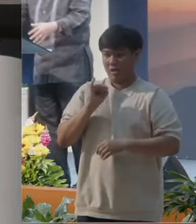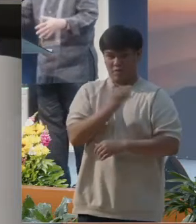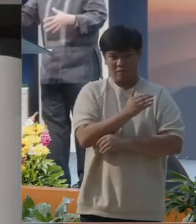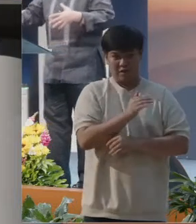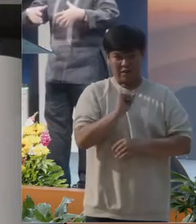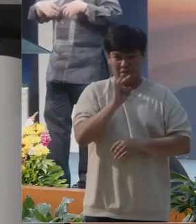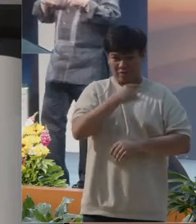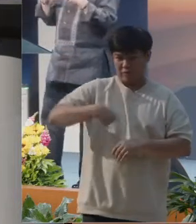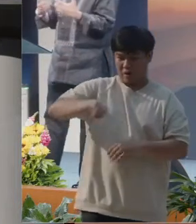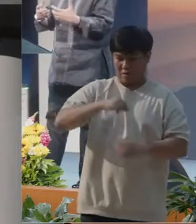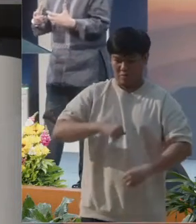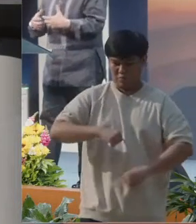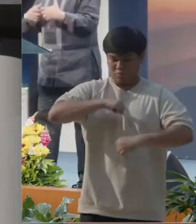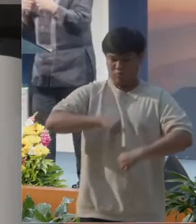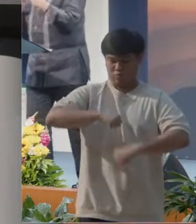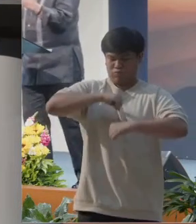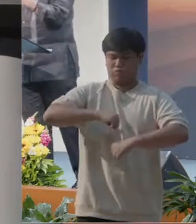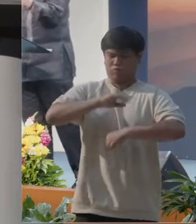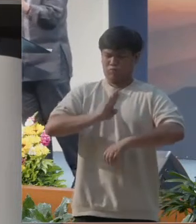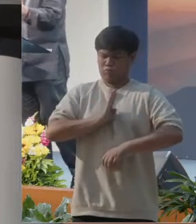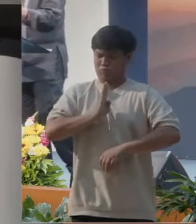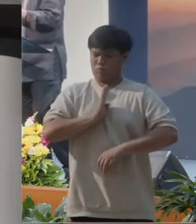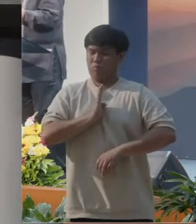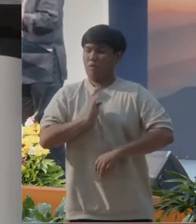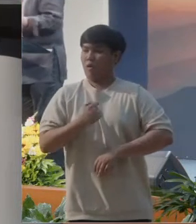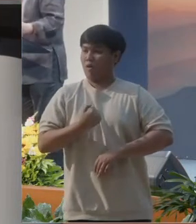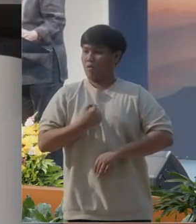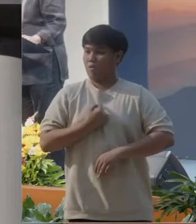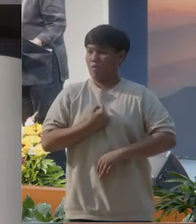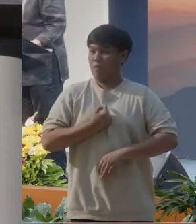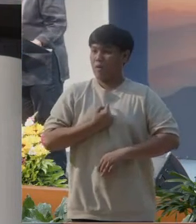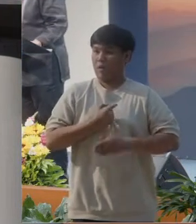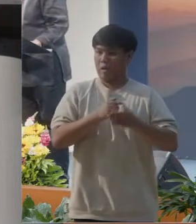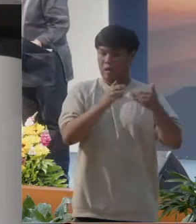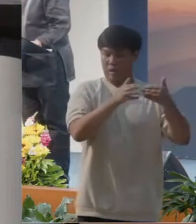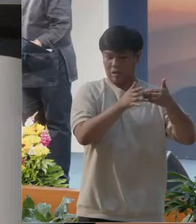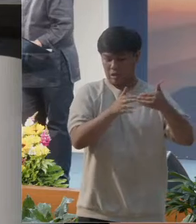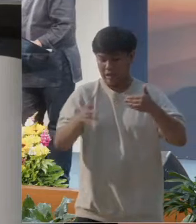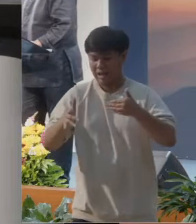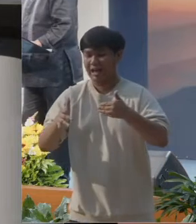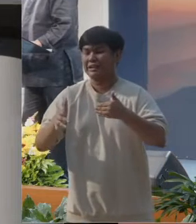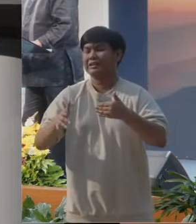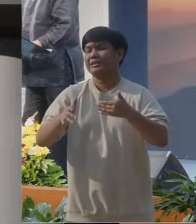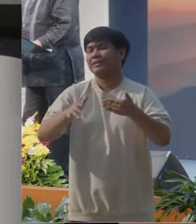ang ating pagmamalaking loob ay inuna natin, tayo po ay babaksak.